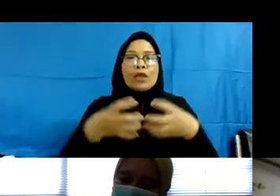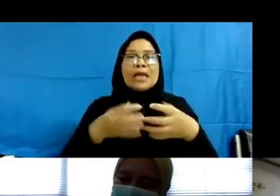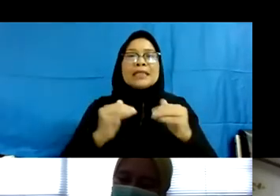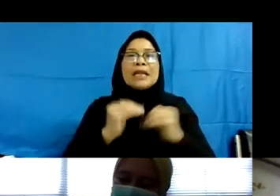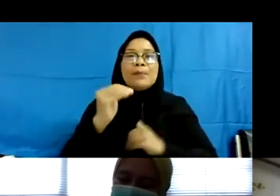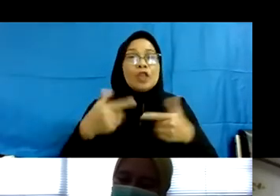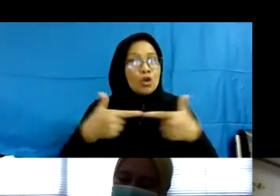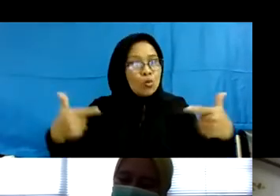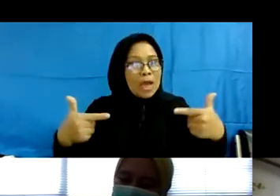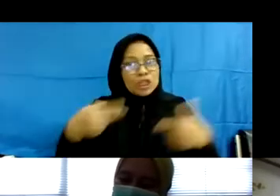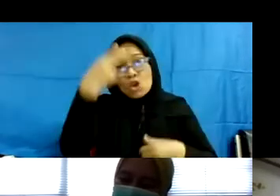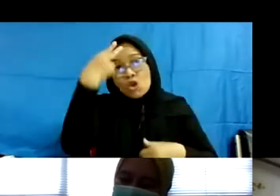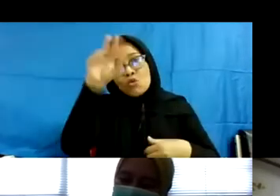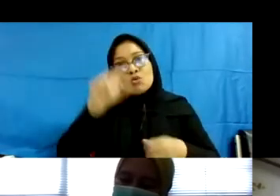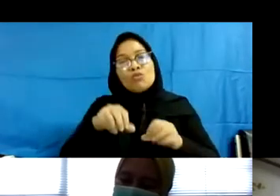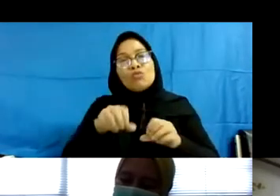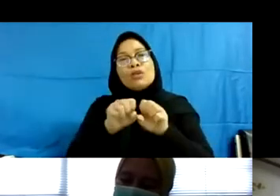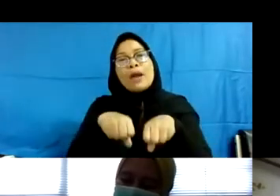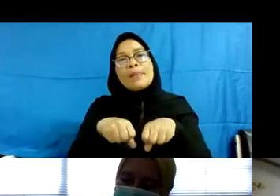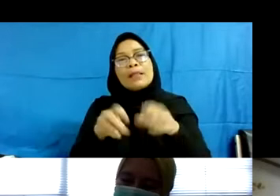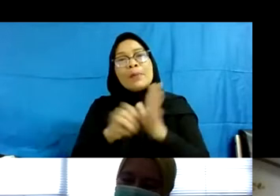luas untuk dapat